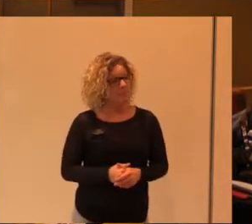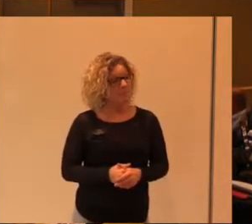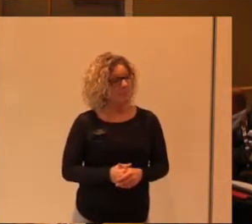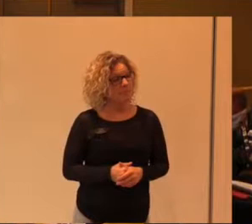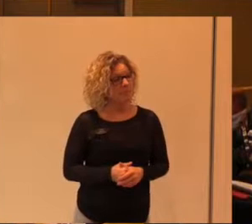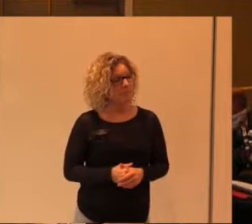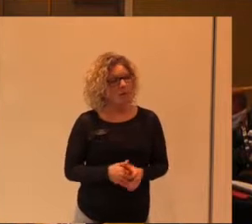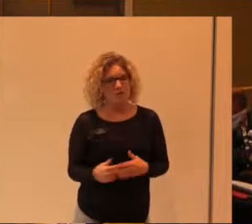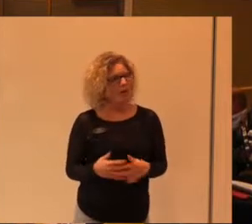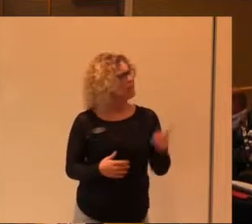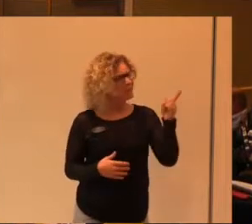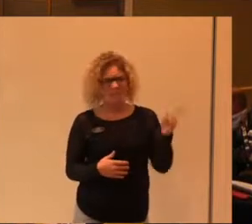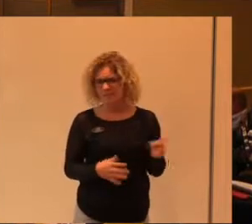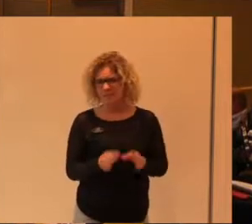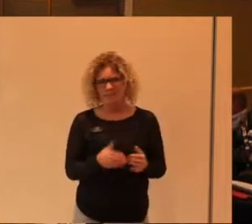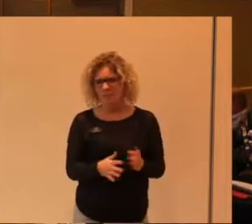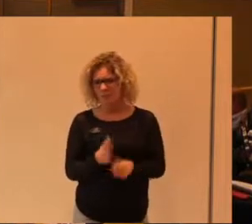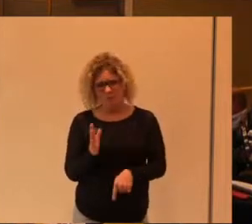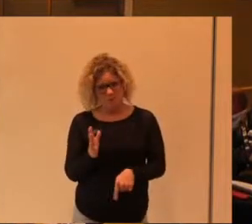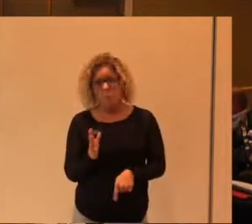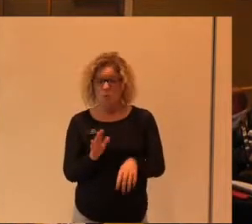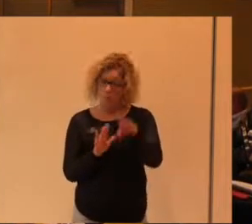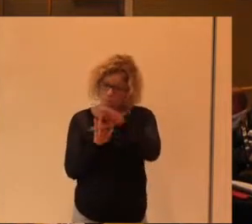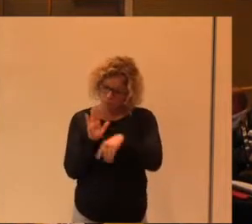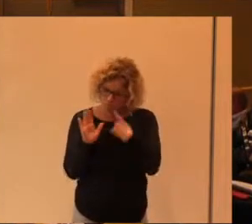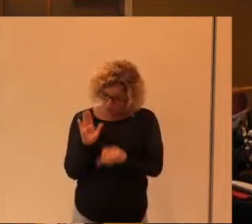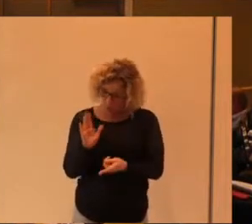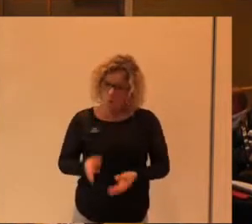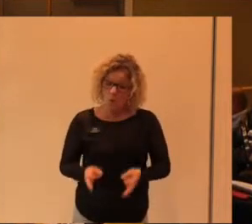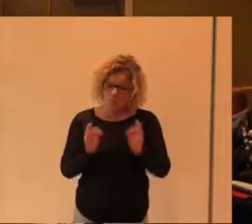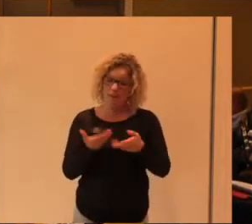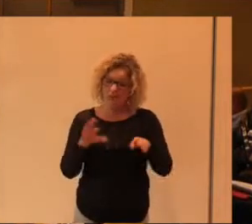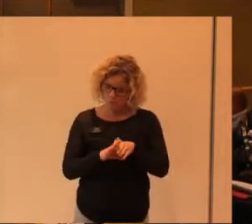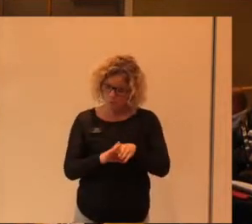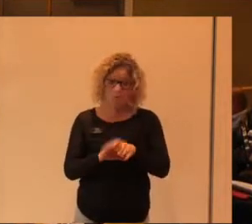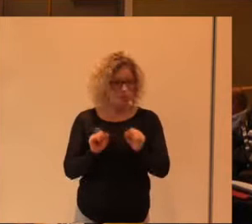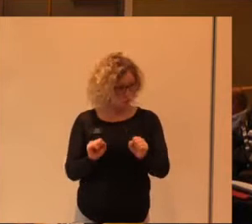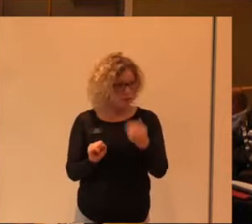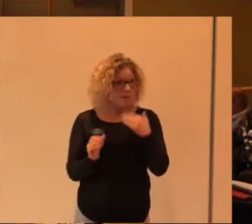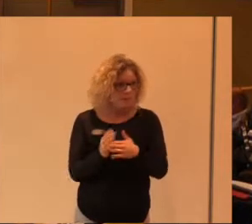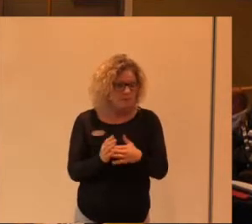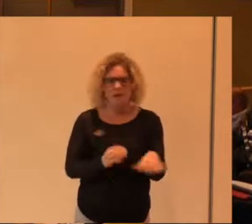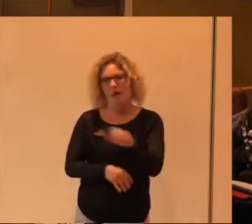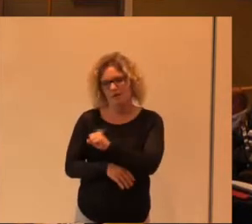Varför ska vi hålla på med det här? Jo, konventionen säger att det offentliga rummet ska vara till för alla människor.